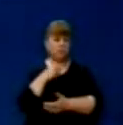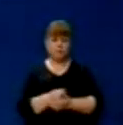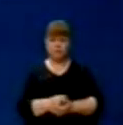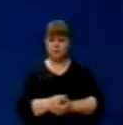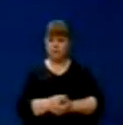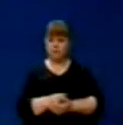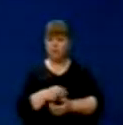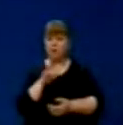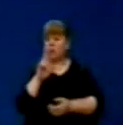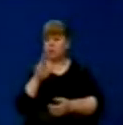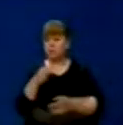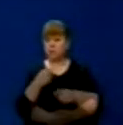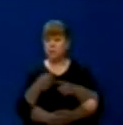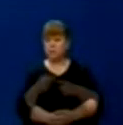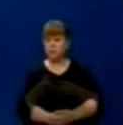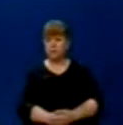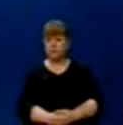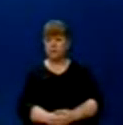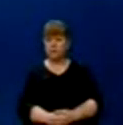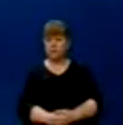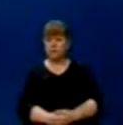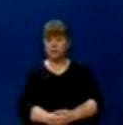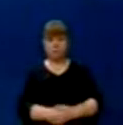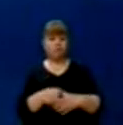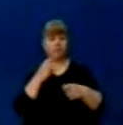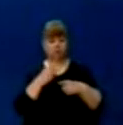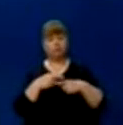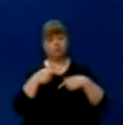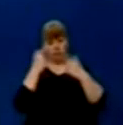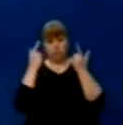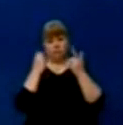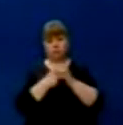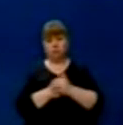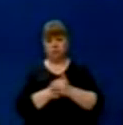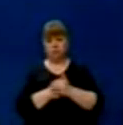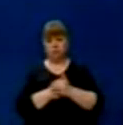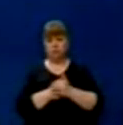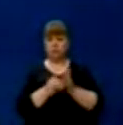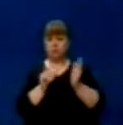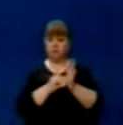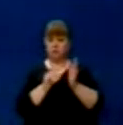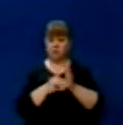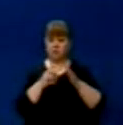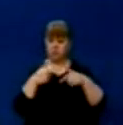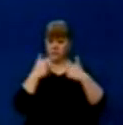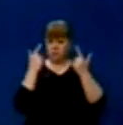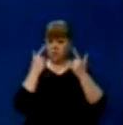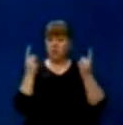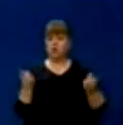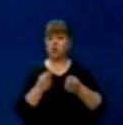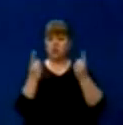keni ndonjë arsyetim për këtë çështje? Natyrisht se kam shpjegim. Arsyetim nuk ka nevojë për këtë shpjegim të situatës.